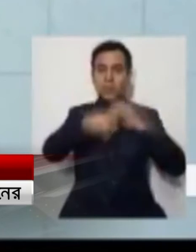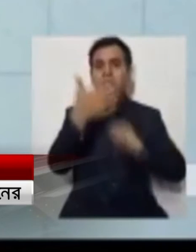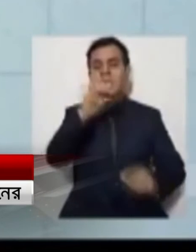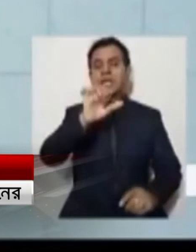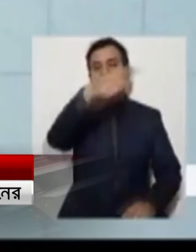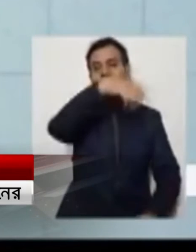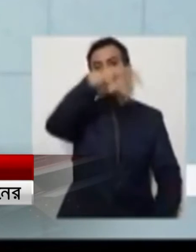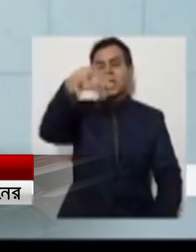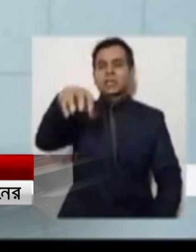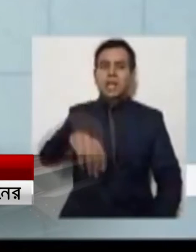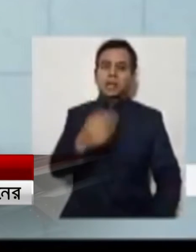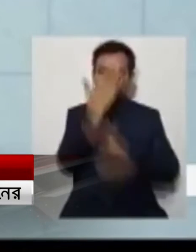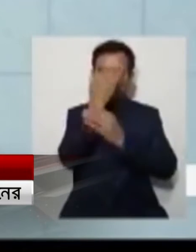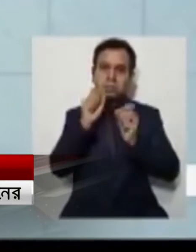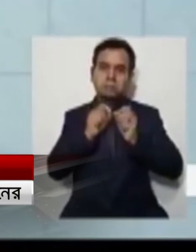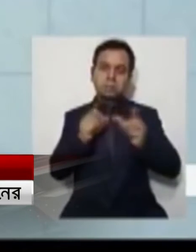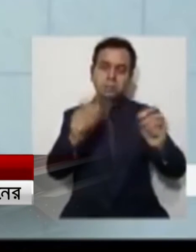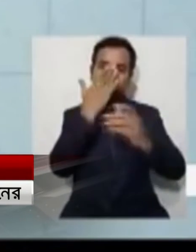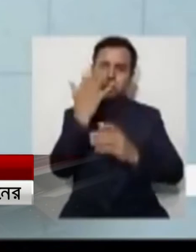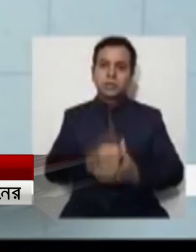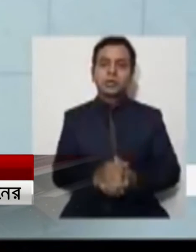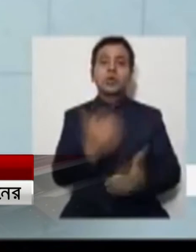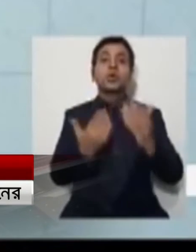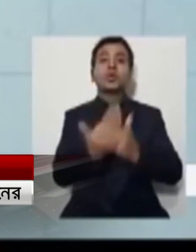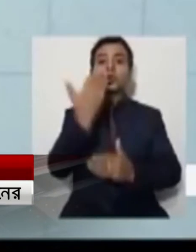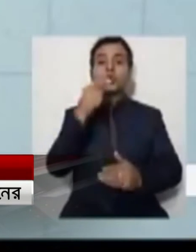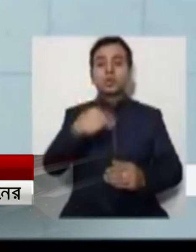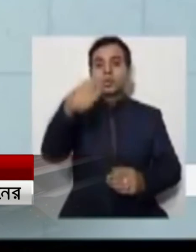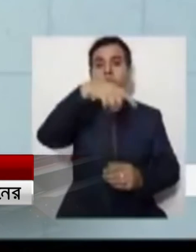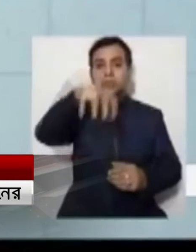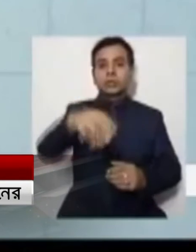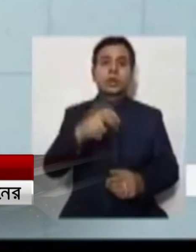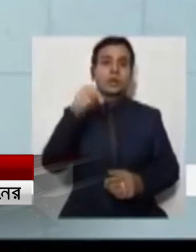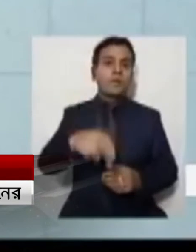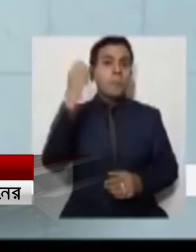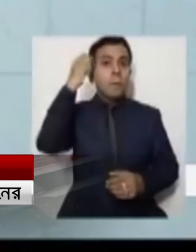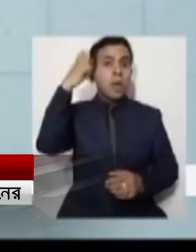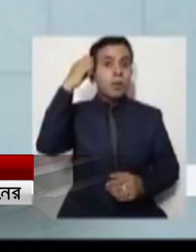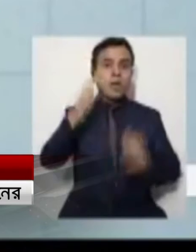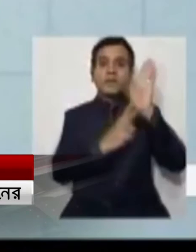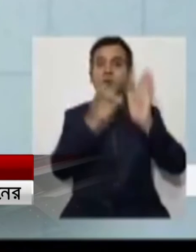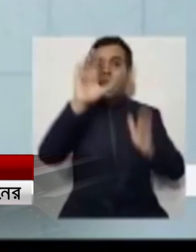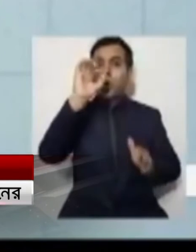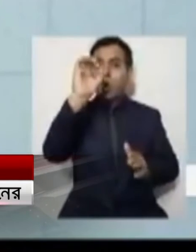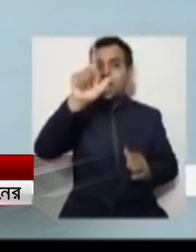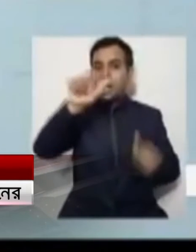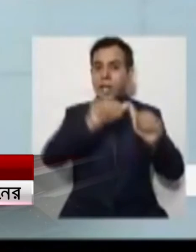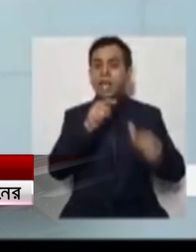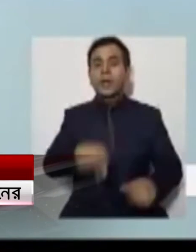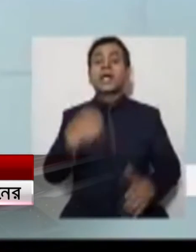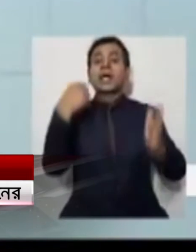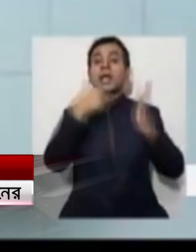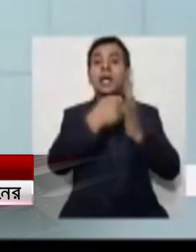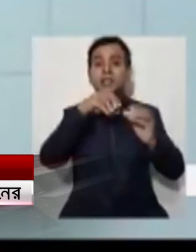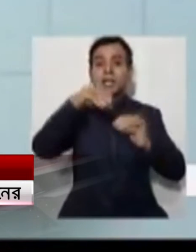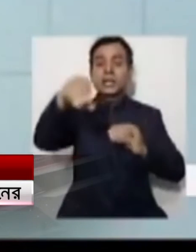বরিশালের ভোলা জেলা এবং রাজশাহী ডিভিশনের নাটোর জেলা। এখন আমাদের শুধুমাত্র বাদ আছে 4টি জেলা, যেটা